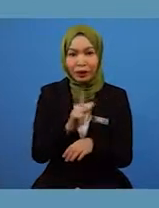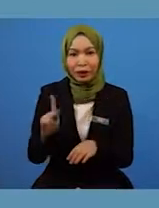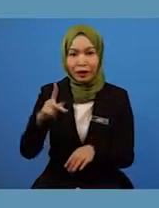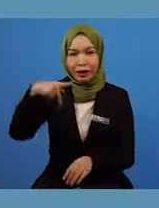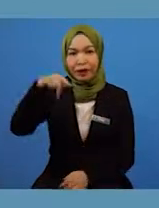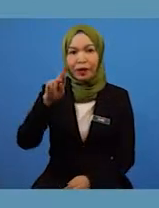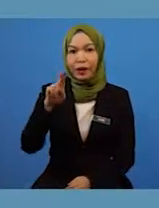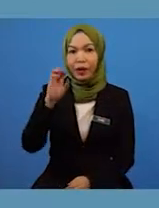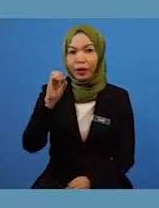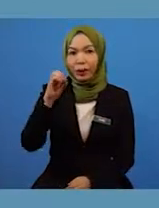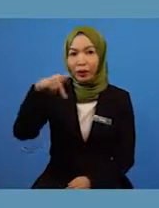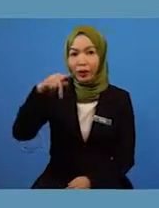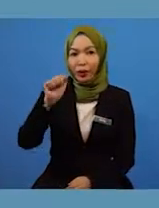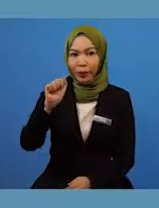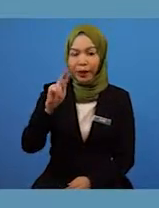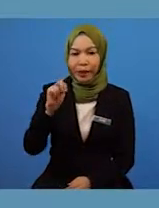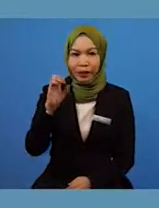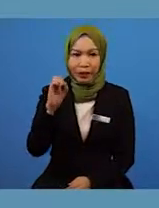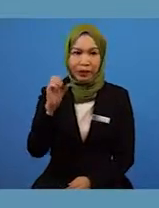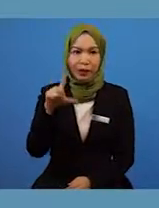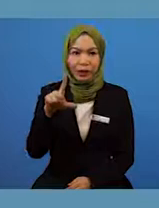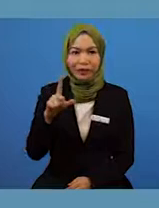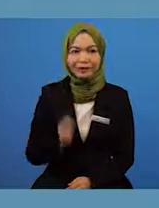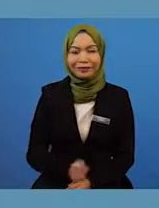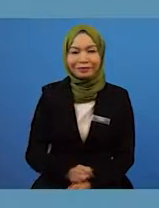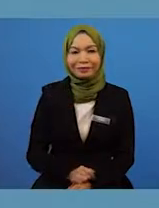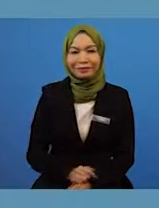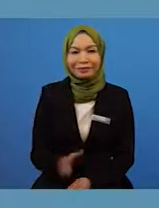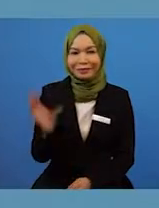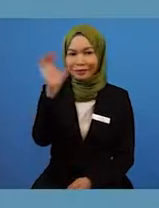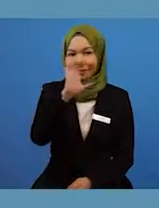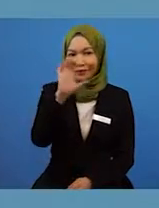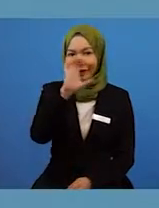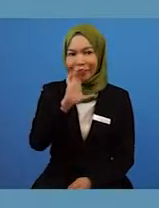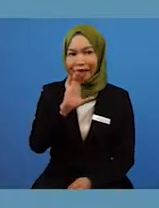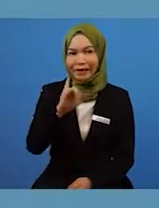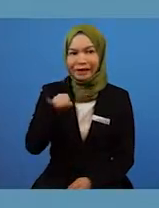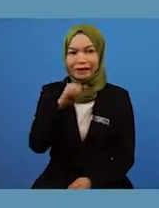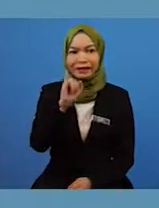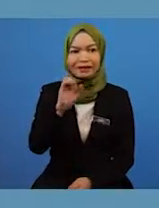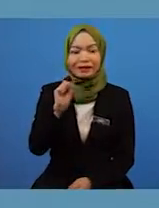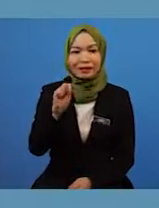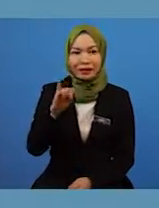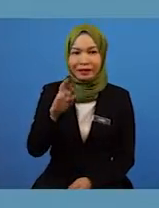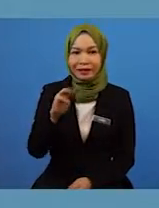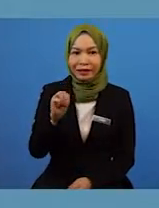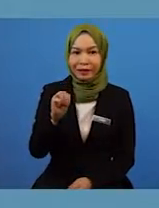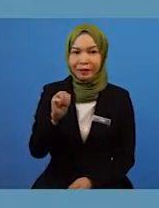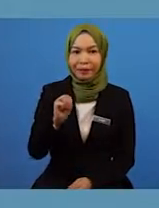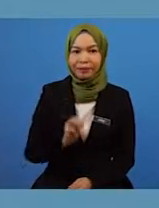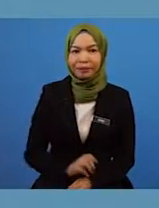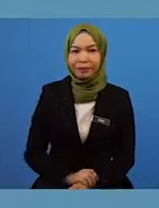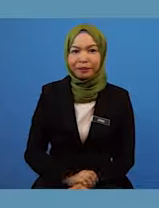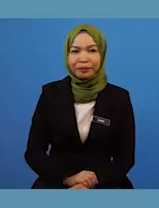C3H7OH. Kita cari dulu jisim molar propanol, iaitu